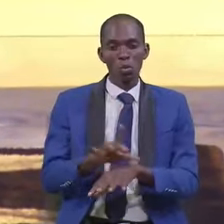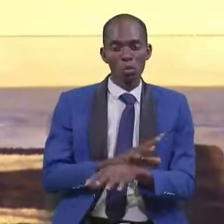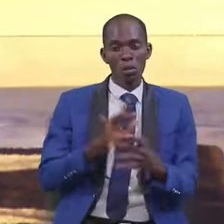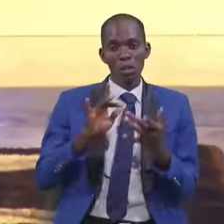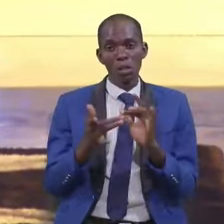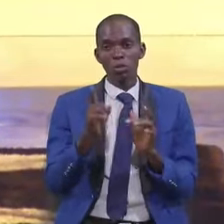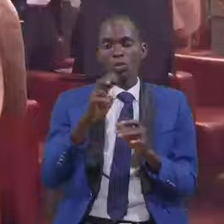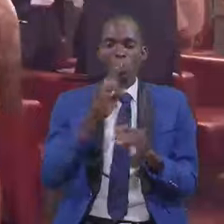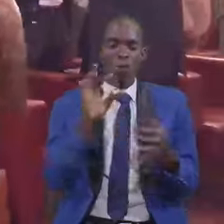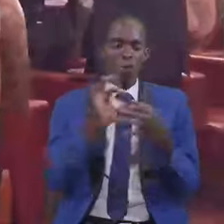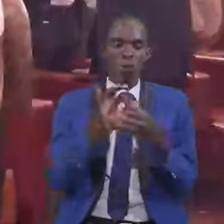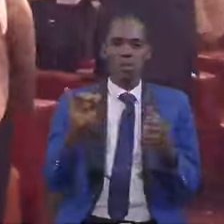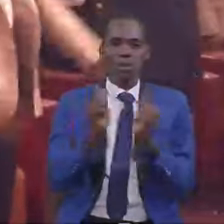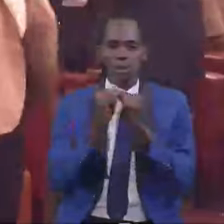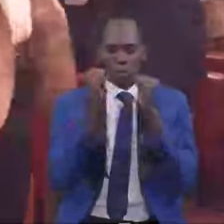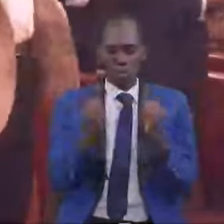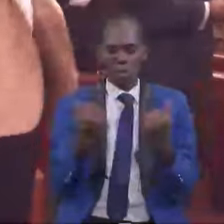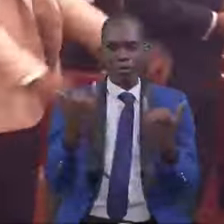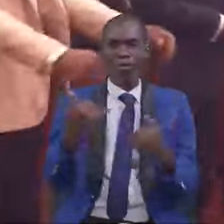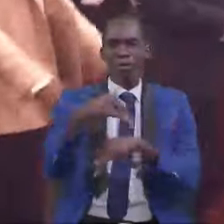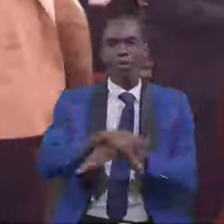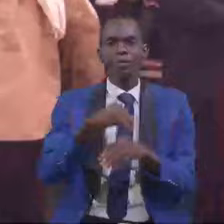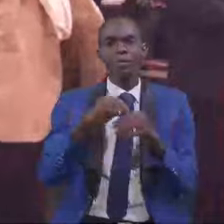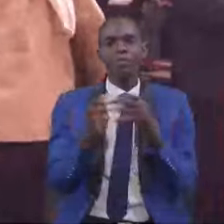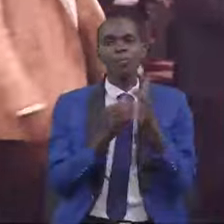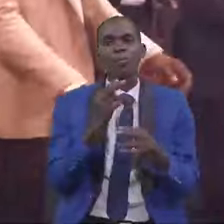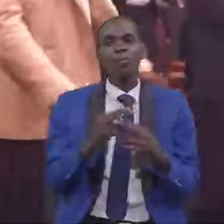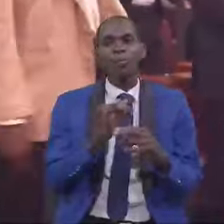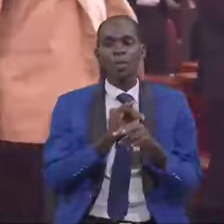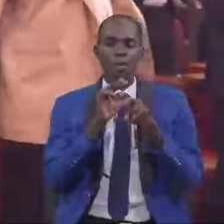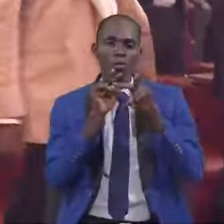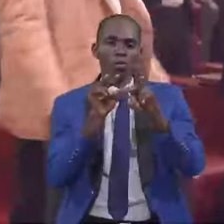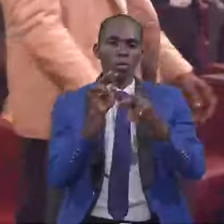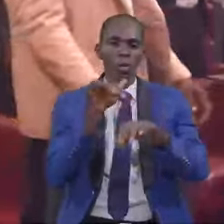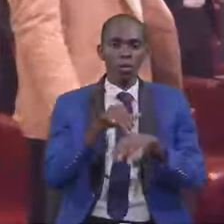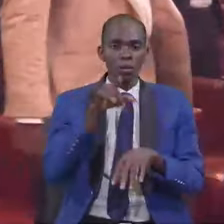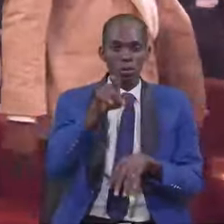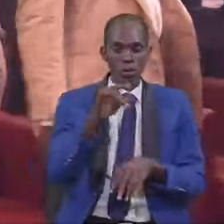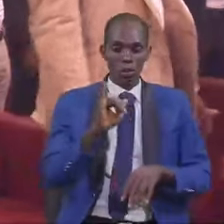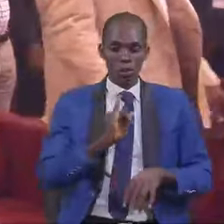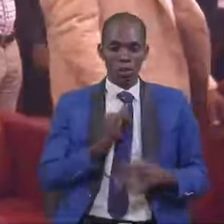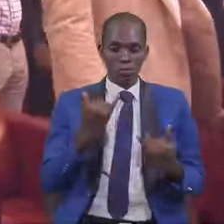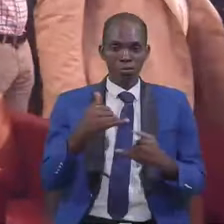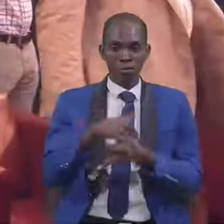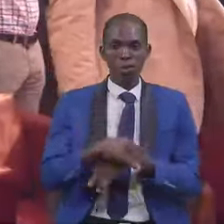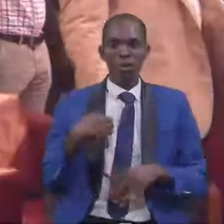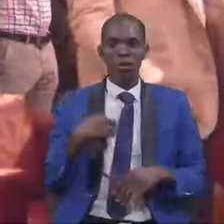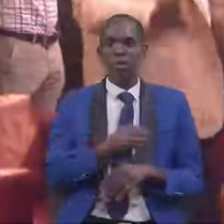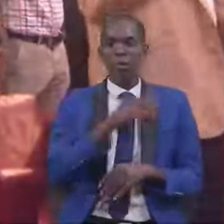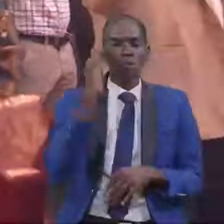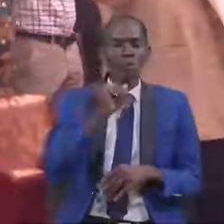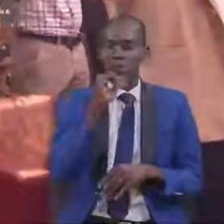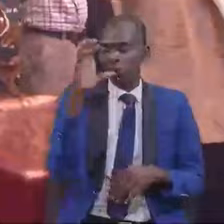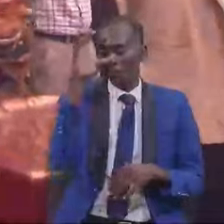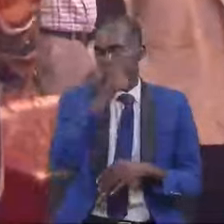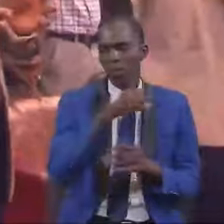la puissance ce soir. Je vous regarde là-bas, vous et moi ce soir, vous n'allez pas rater le miracle au nom de